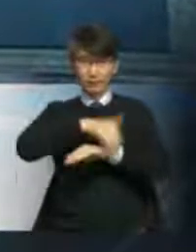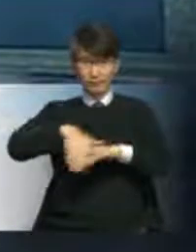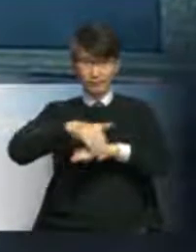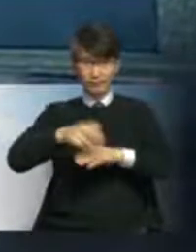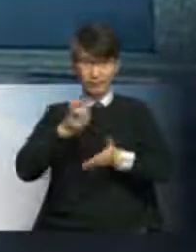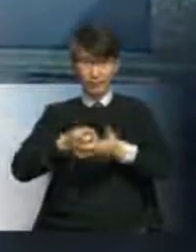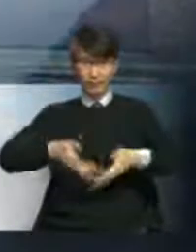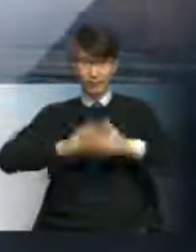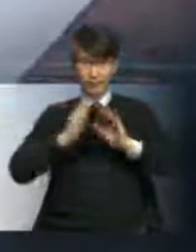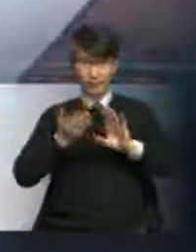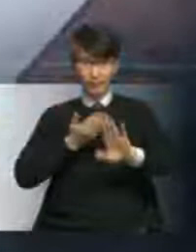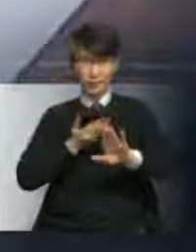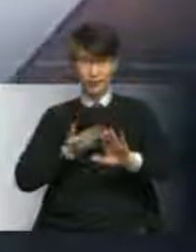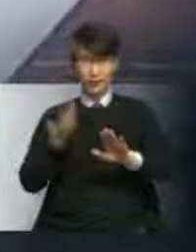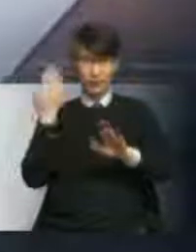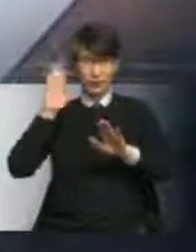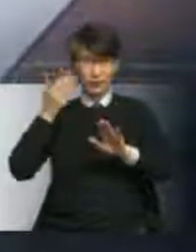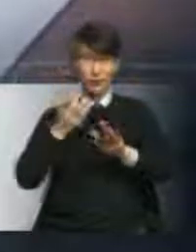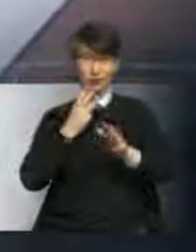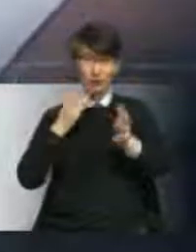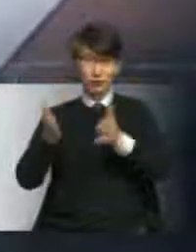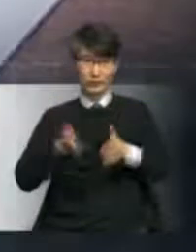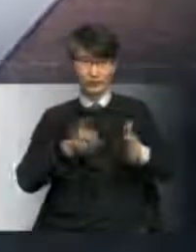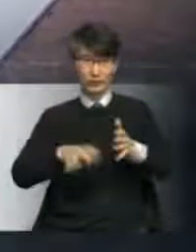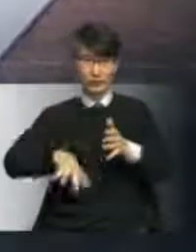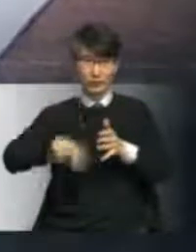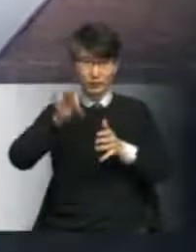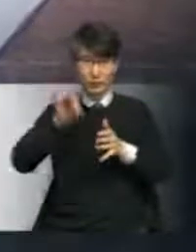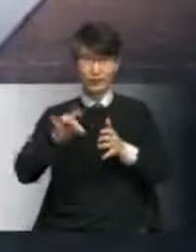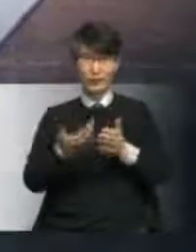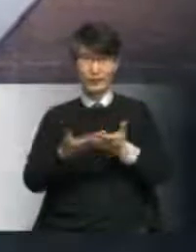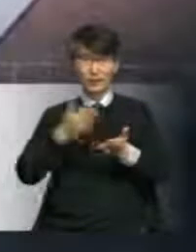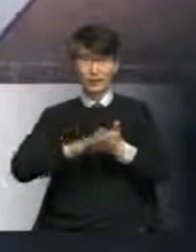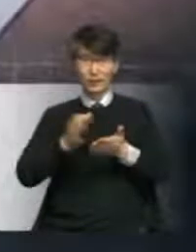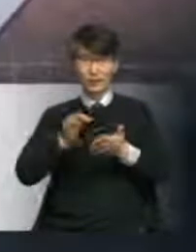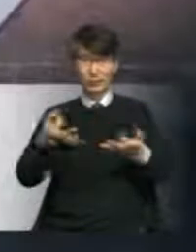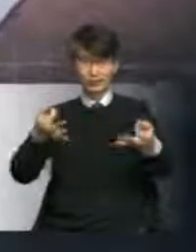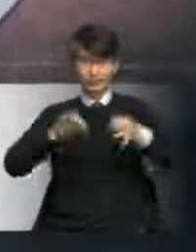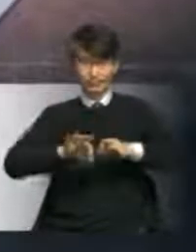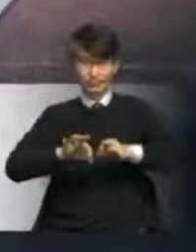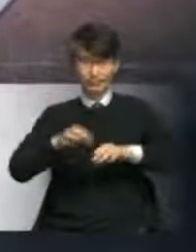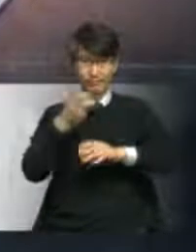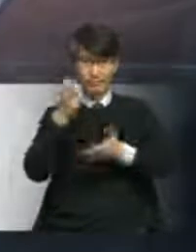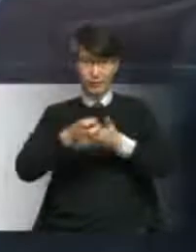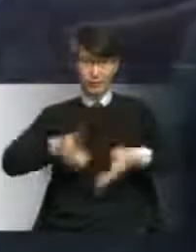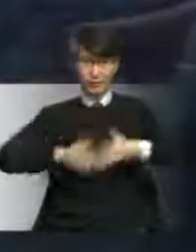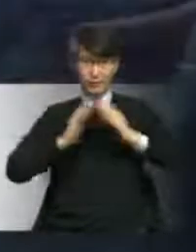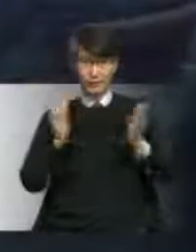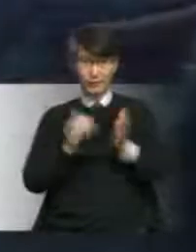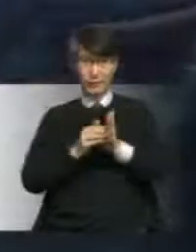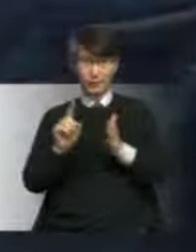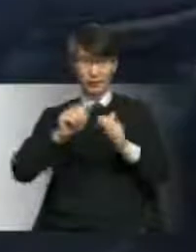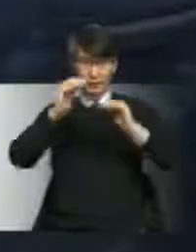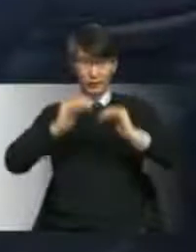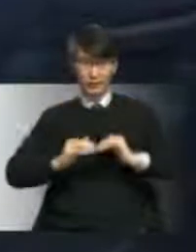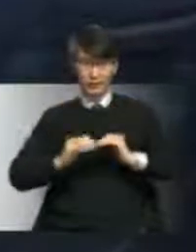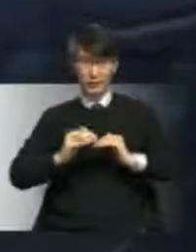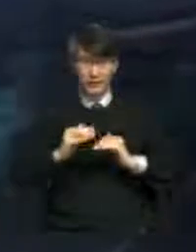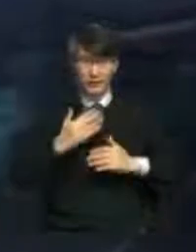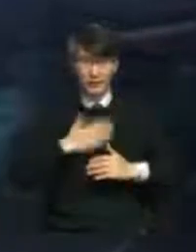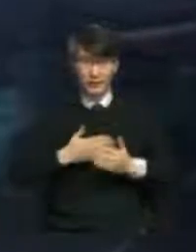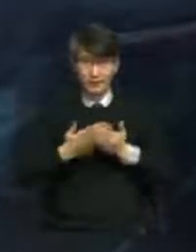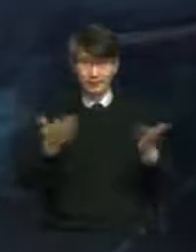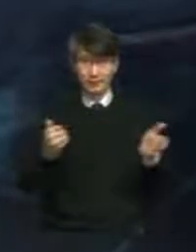데 이어 최근엔 서울시 자치구 최초로 도시재생 기금 조례를 제정했습니다. 어떤 내용을 담고 있는지